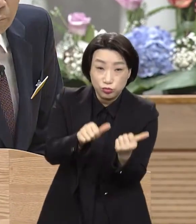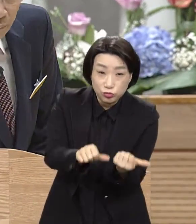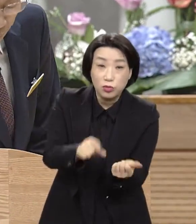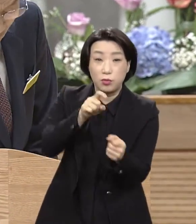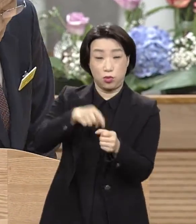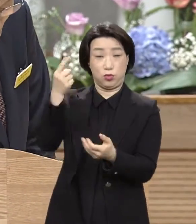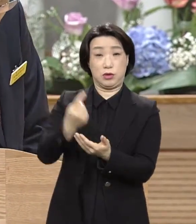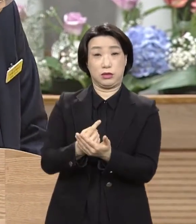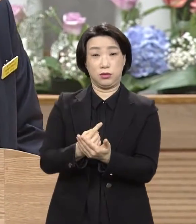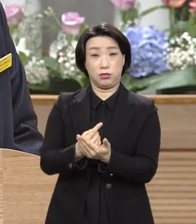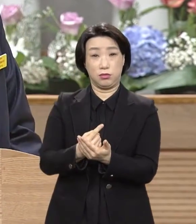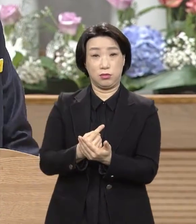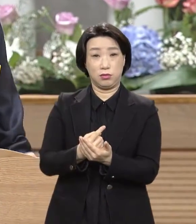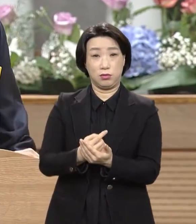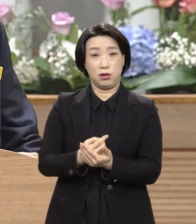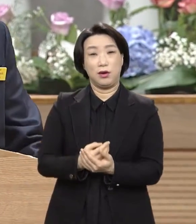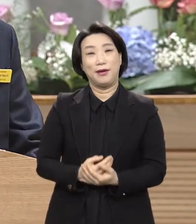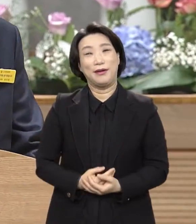왔다.